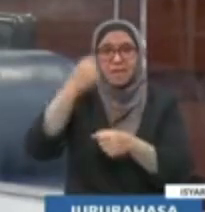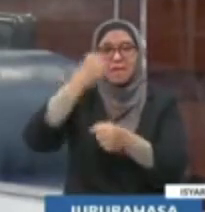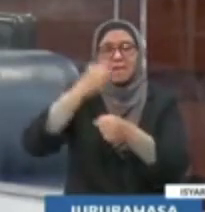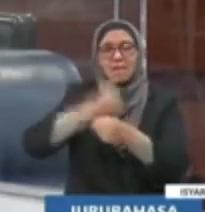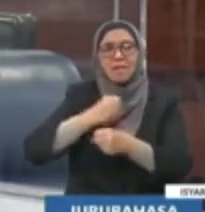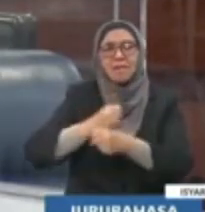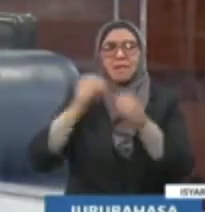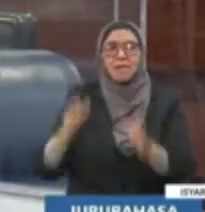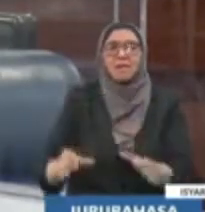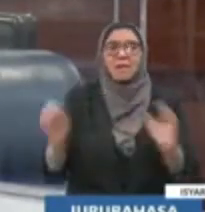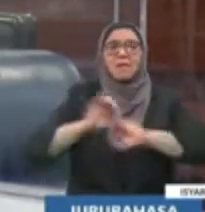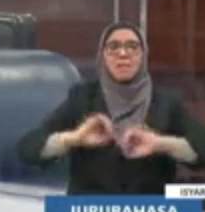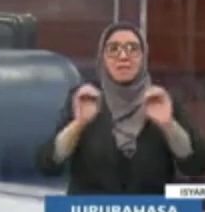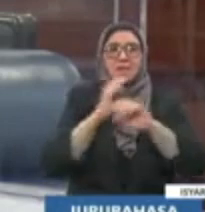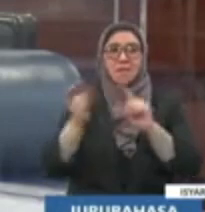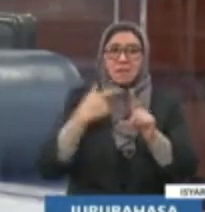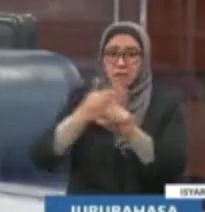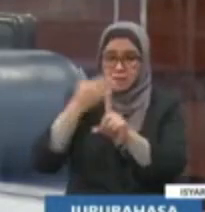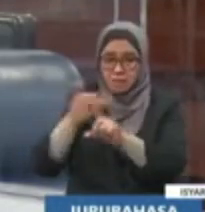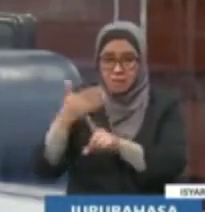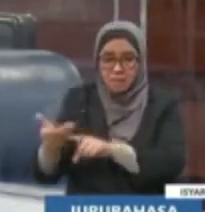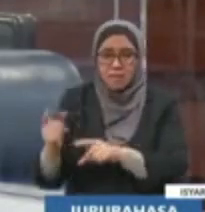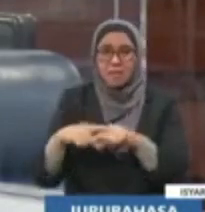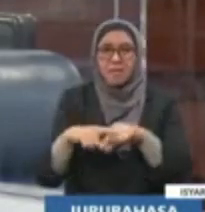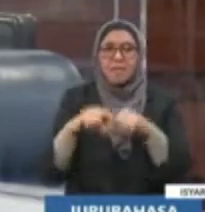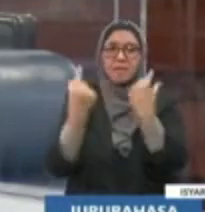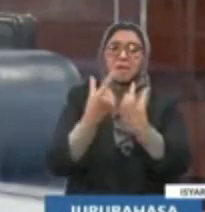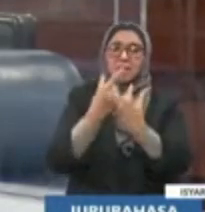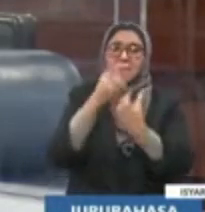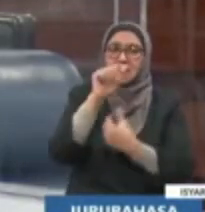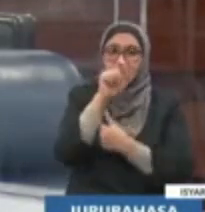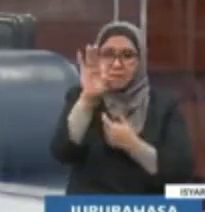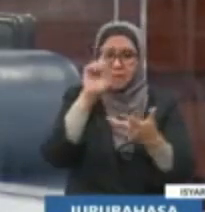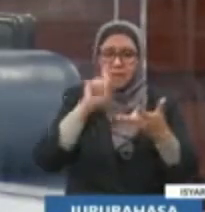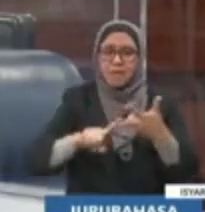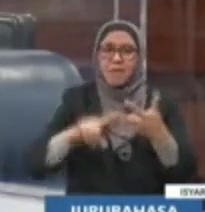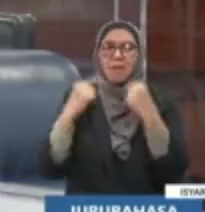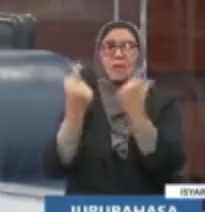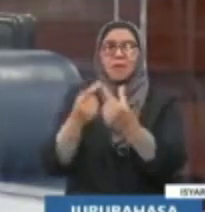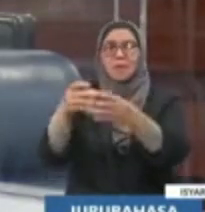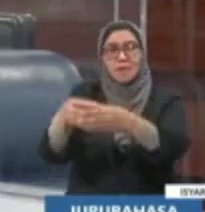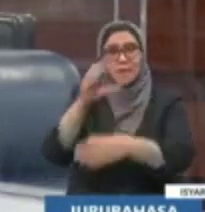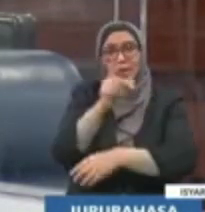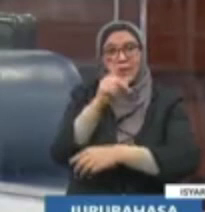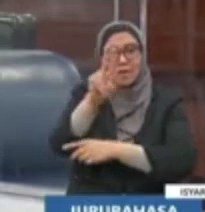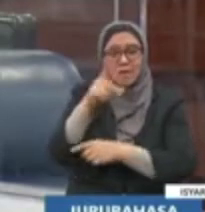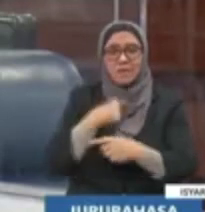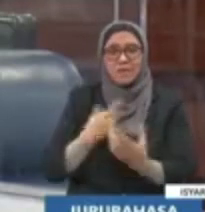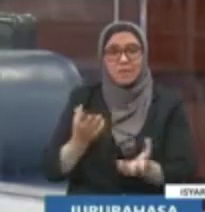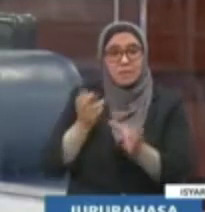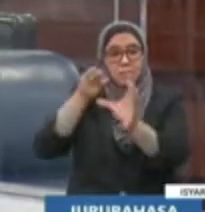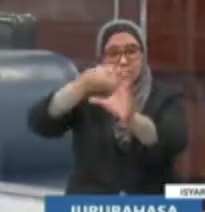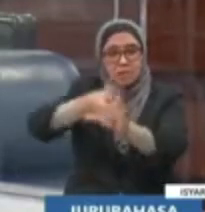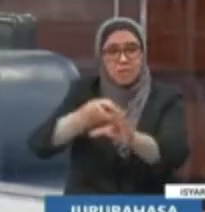juga graduan, golongan asnaf dan juga OKU yang untuk memberi bidang keusahawanan yang